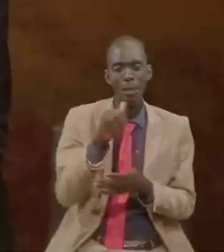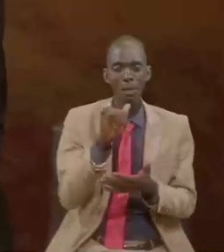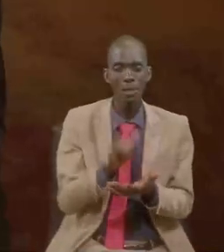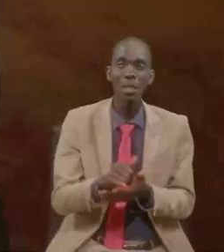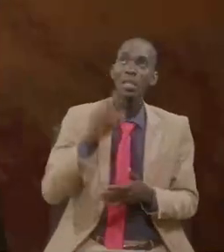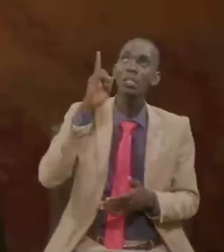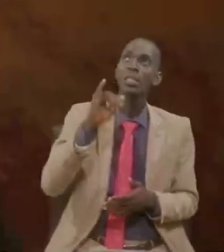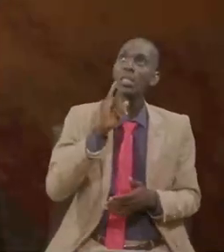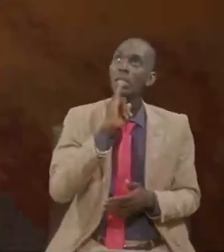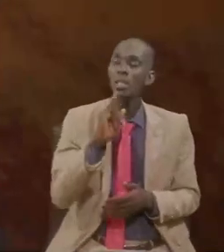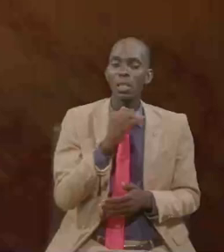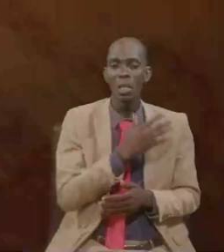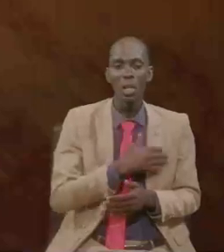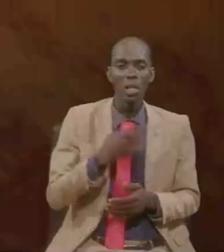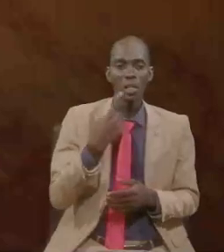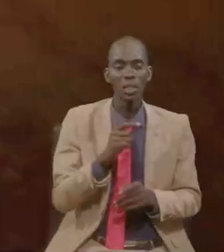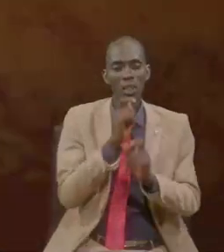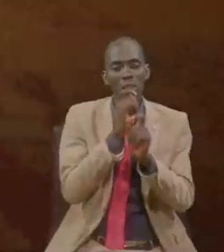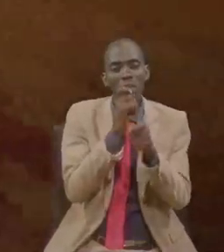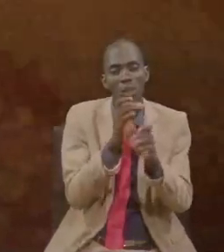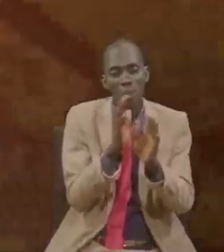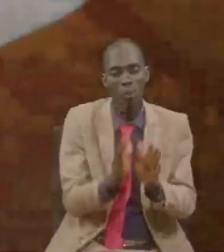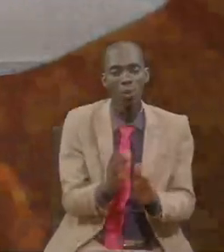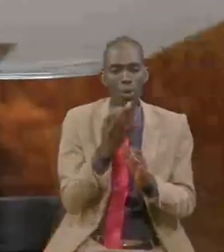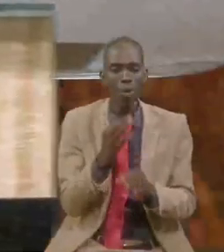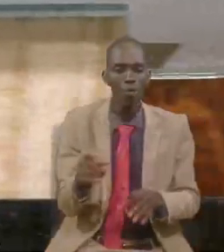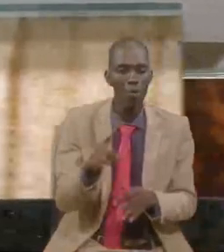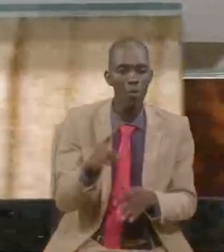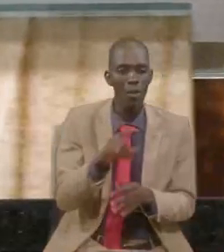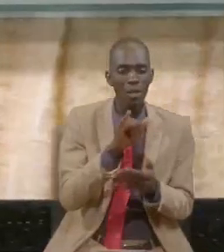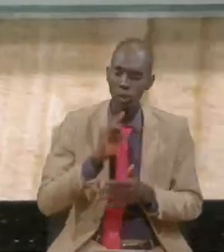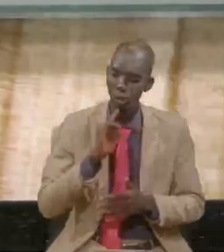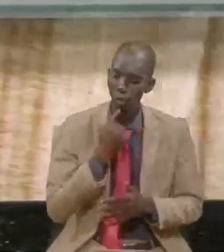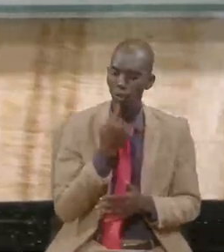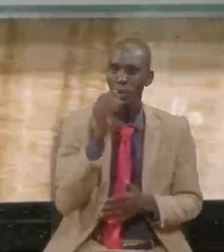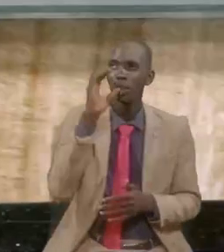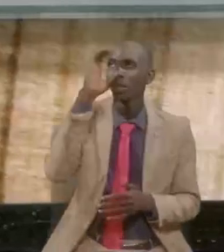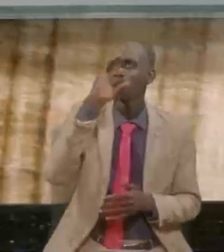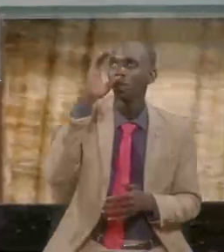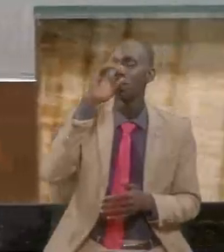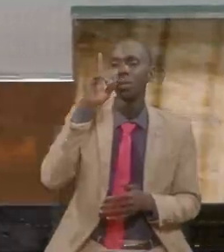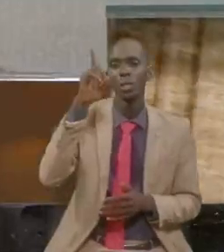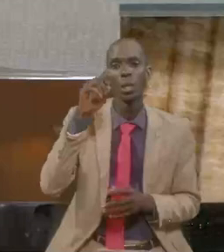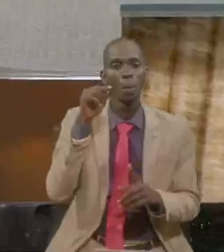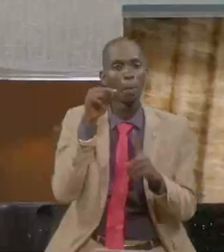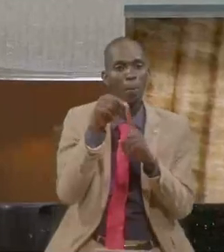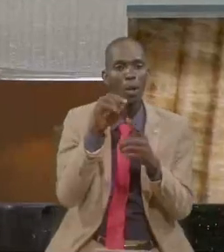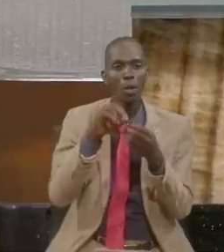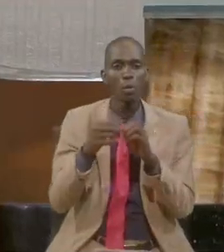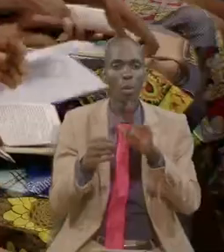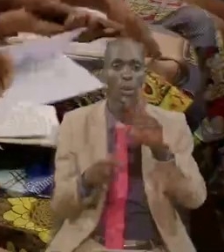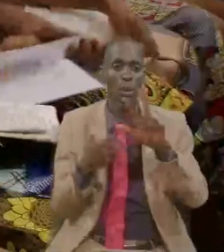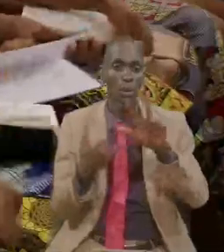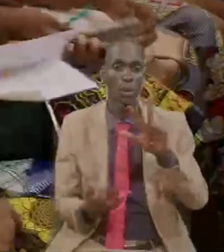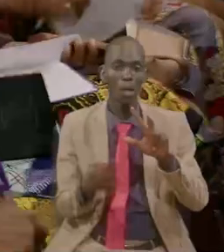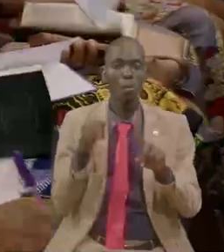Dieu croie que Dieu existe et qu'il est le rémunérateur de ceux qui le cherchent. Nous allons au troisième